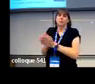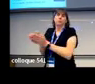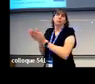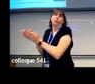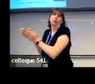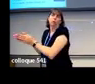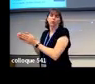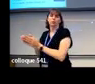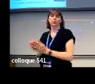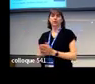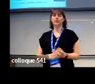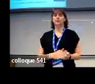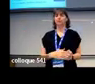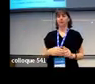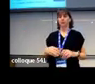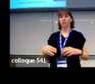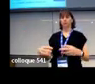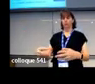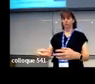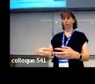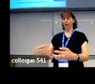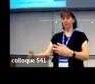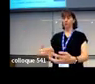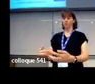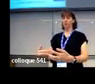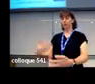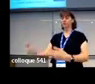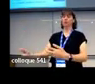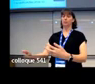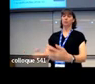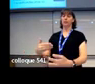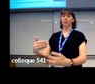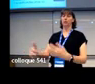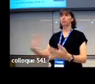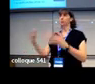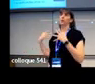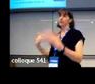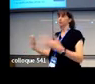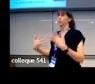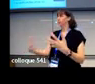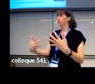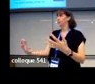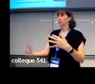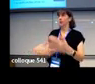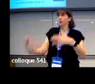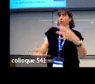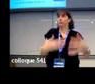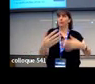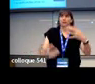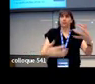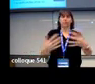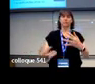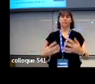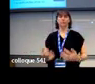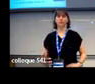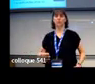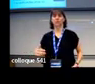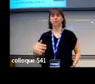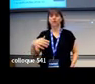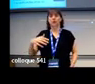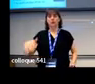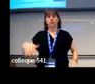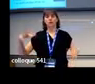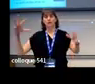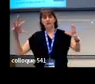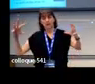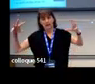que c'est tout le temps le même format qu'on utilise. Puis, ils ont une réponse. Ils voient si la réponse est la bonne. Moi, je n'ai pas accès aux réponses des étudiants. Ils peuvent leur faire 5 fois s'ils veulent le petit quiz.